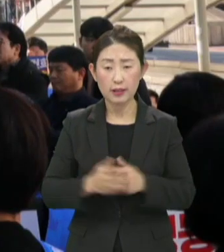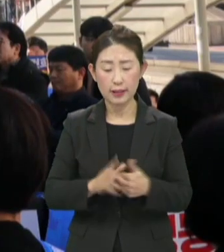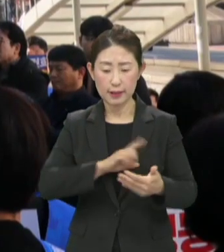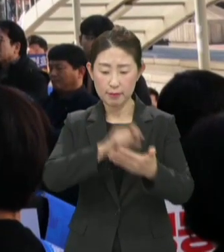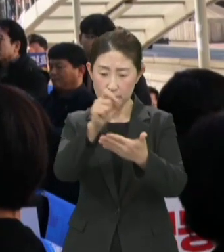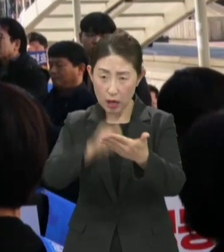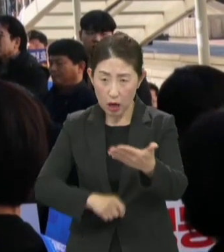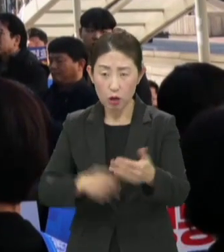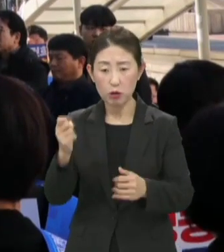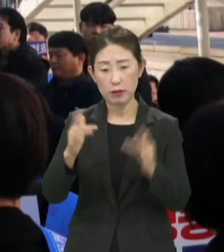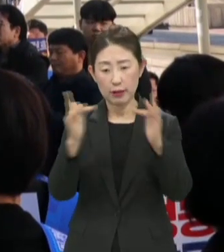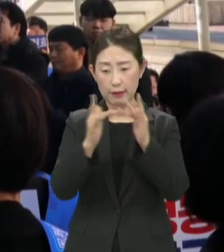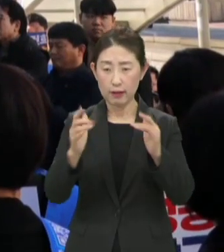밝혔습니다